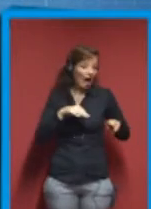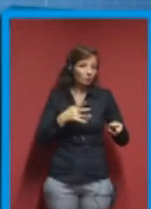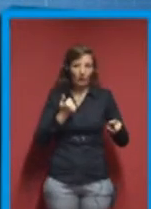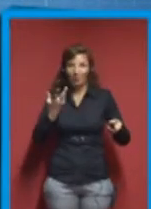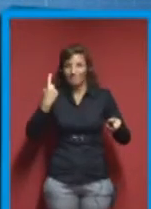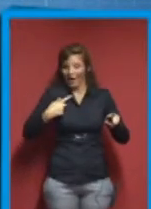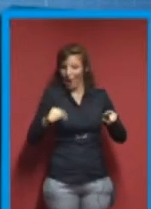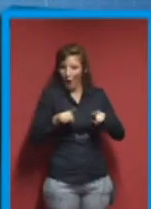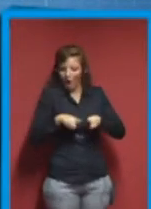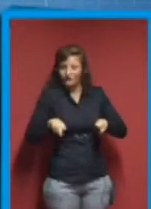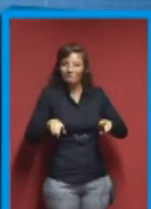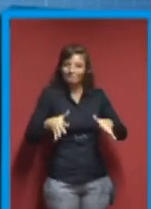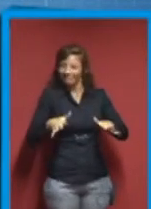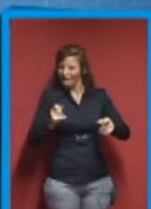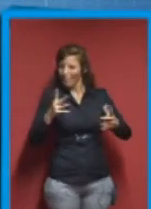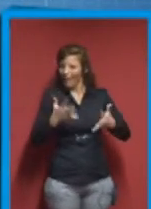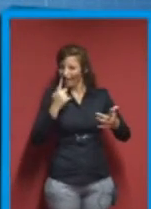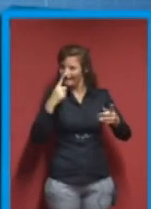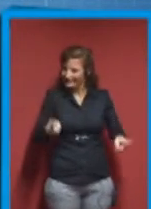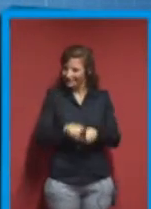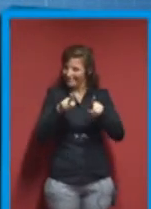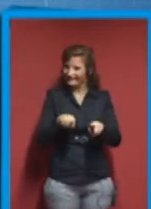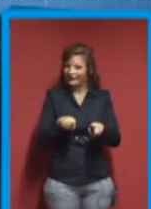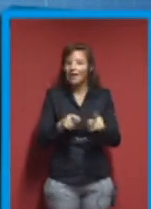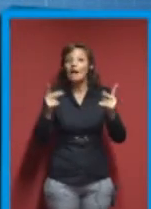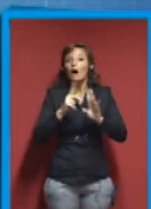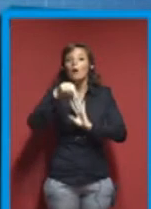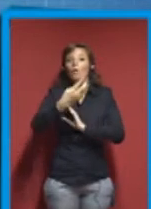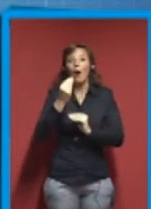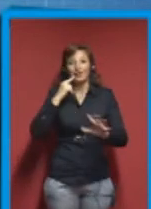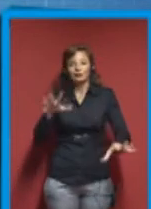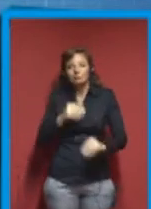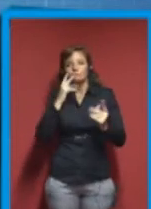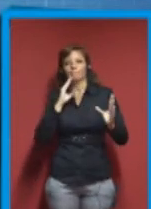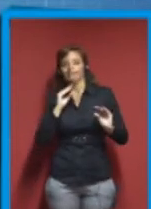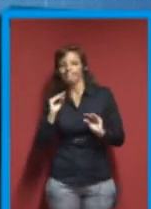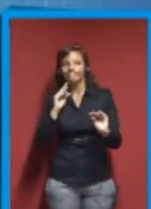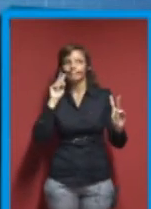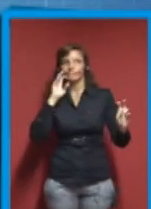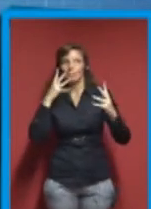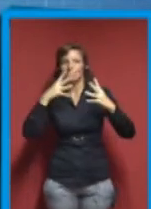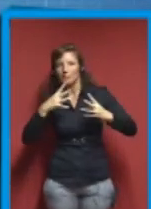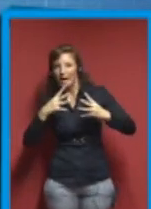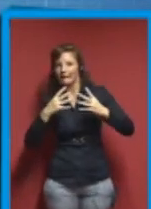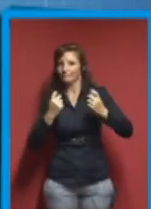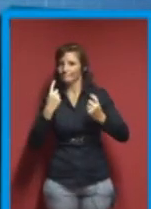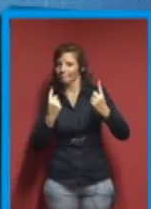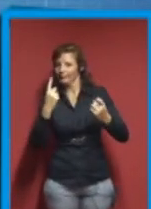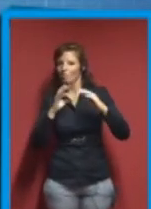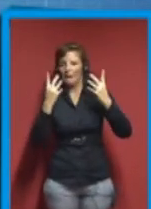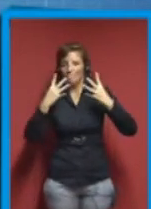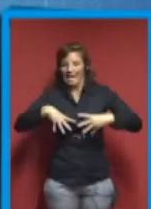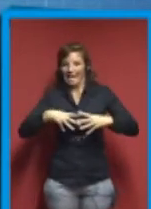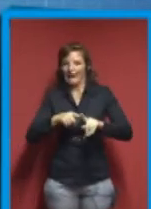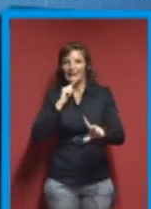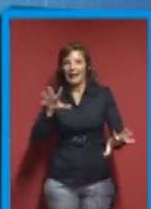oggi. Poi quando si è cominciato a parlare delle macchine, la meccanica è